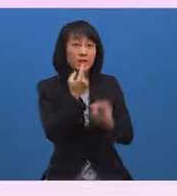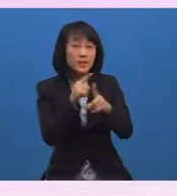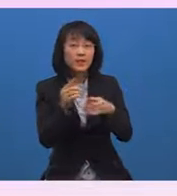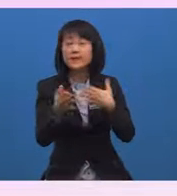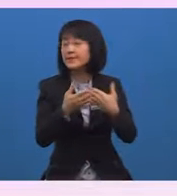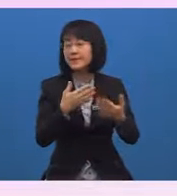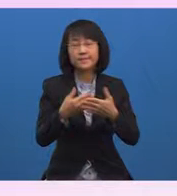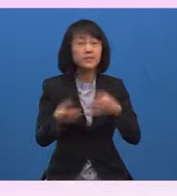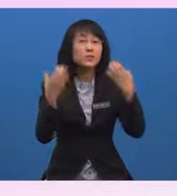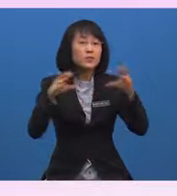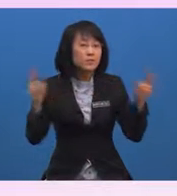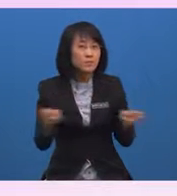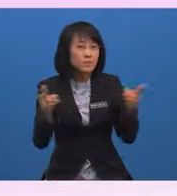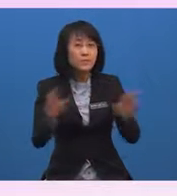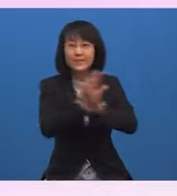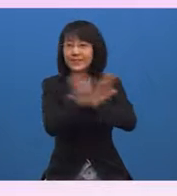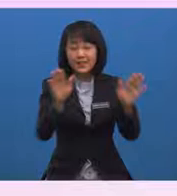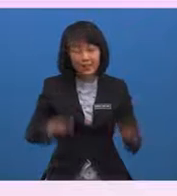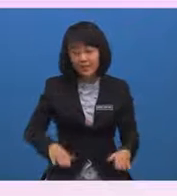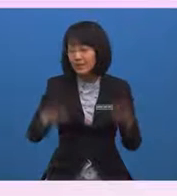magnet silinder.